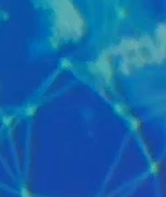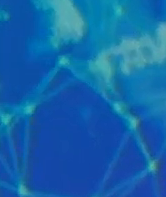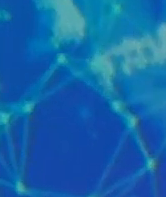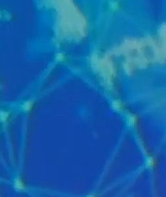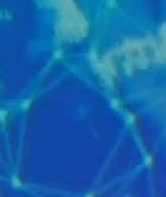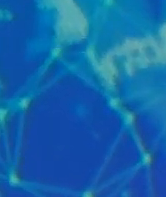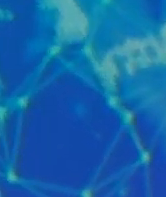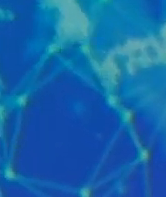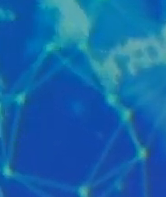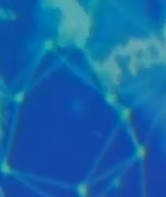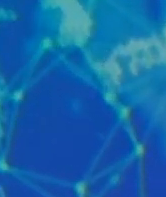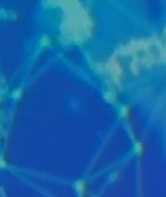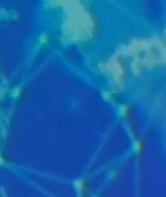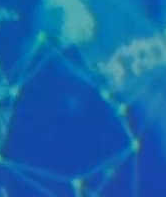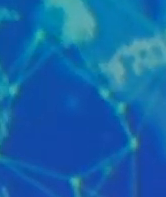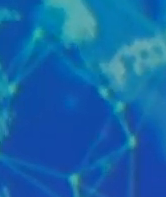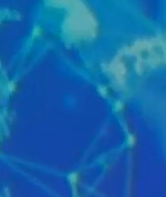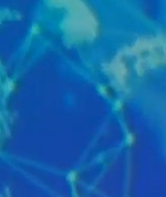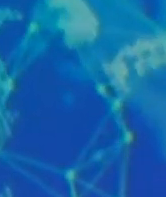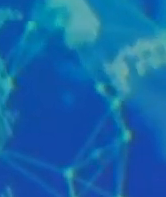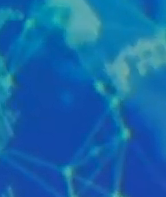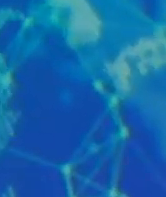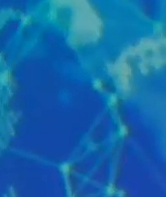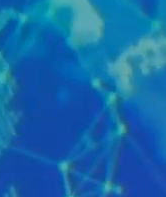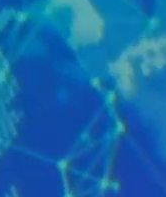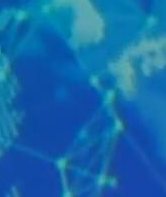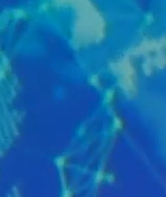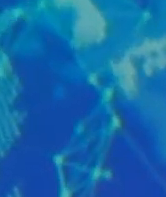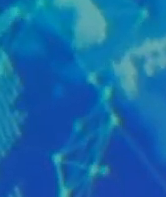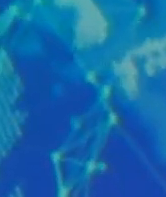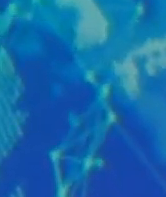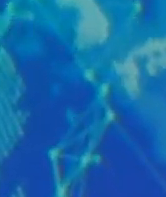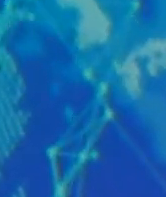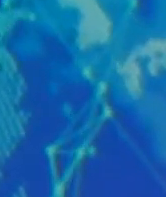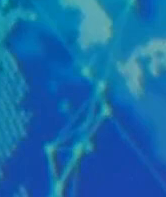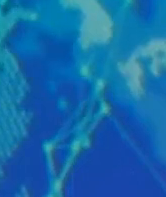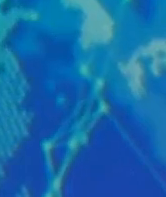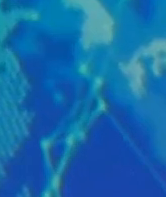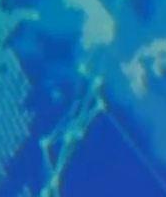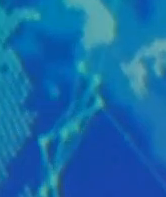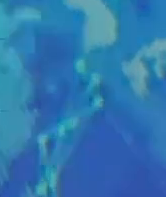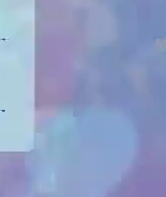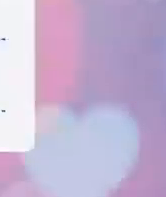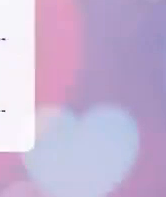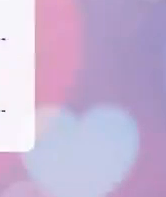내 다음은 희망 2023 나눔 캠페인 이웃돕기 송금을 보내주신 분들입니다